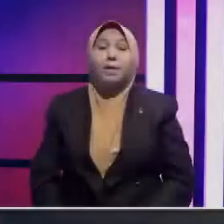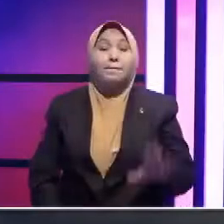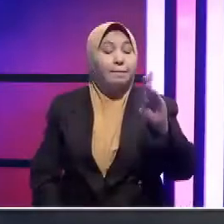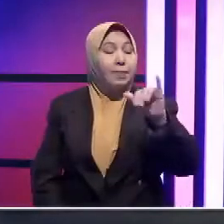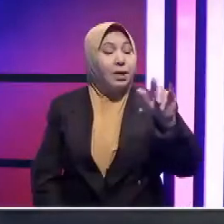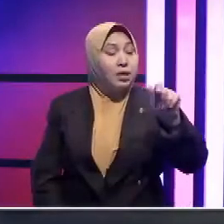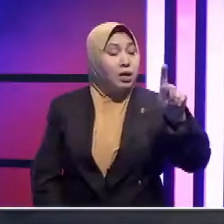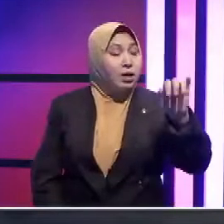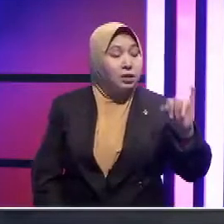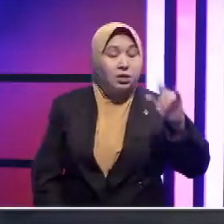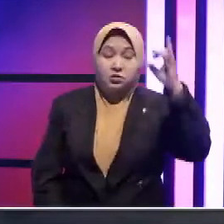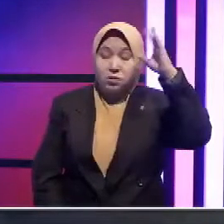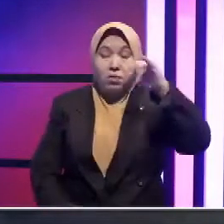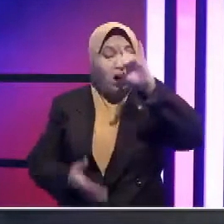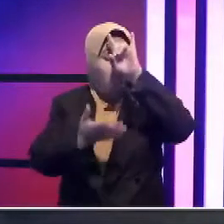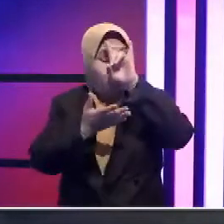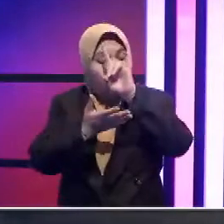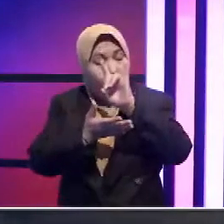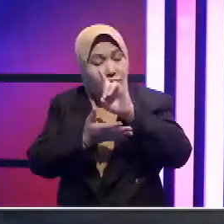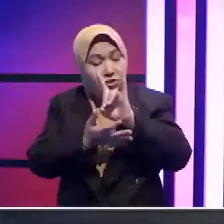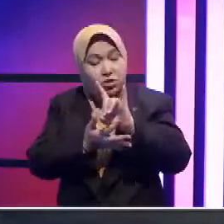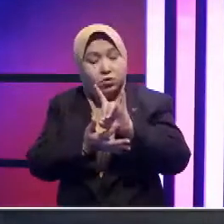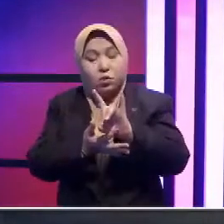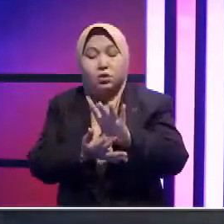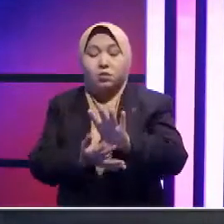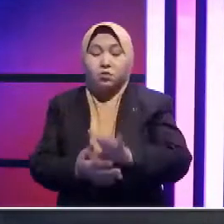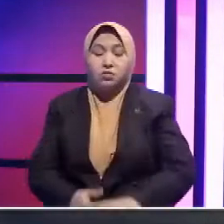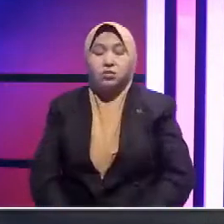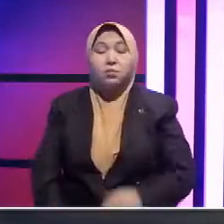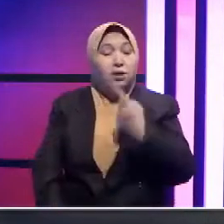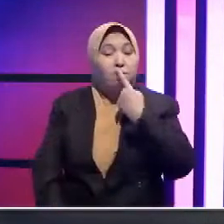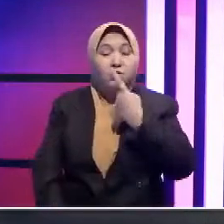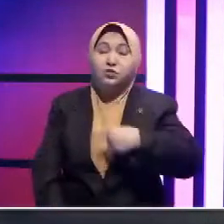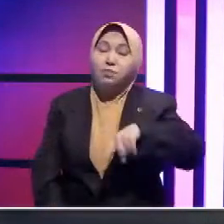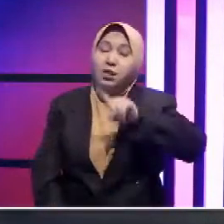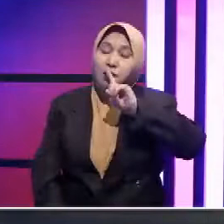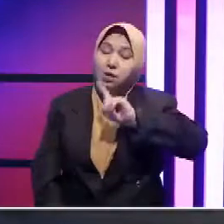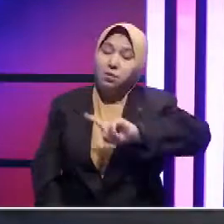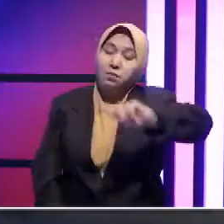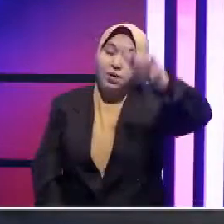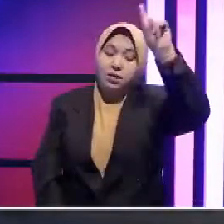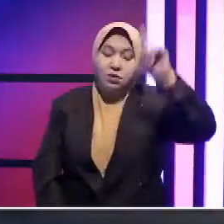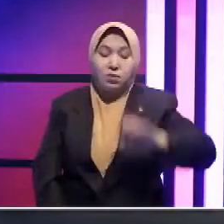ولكن الشيطان الرجيم بسم الله الرحمن